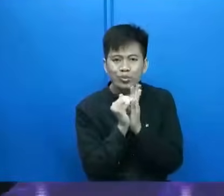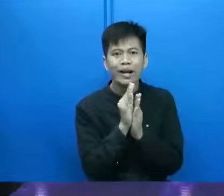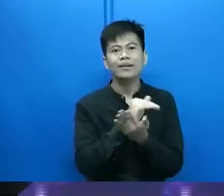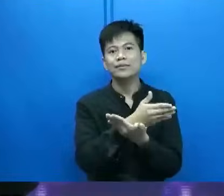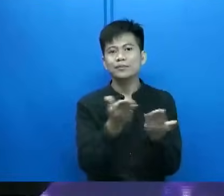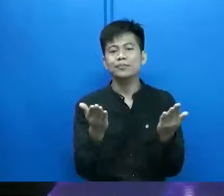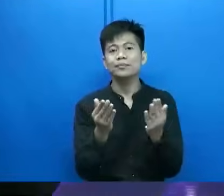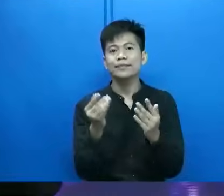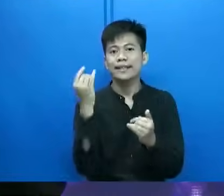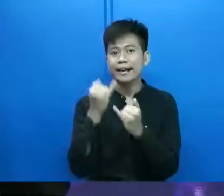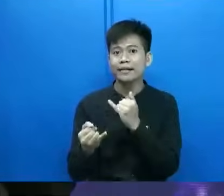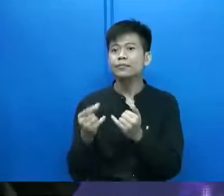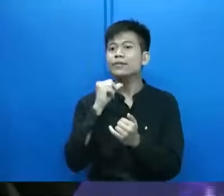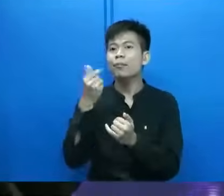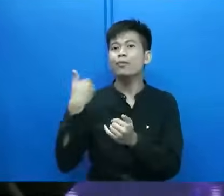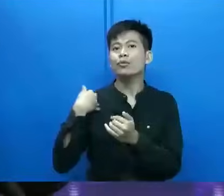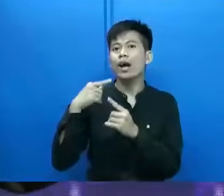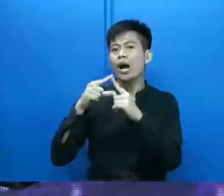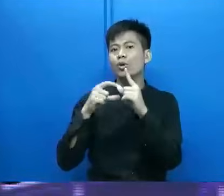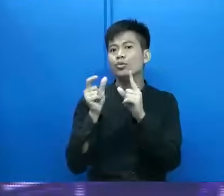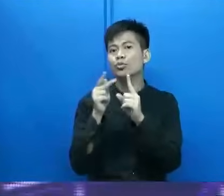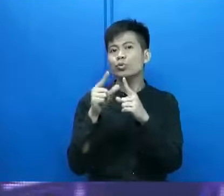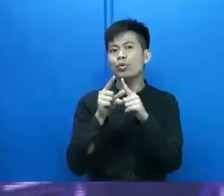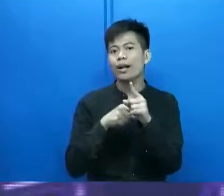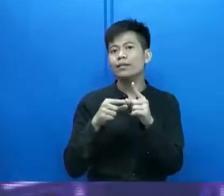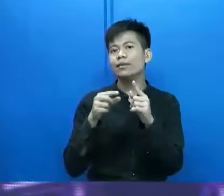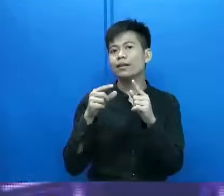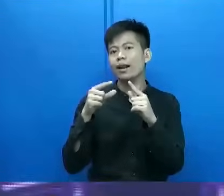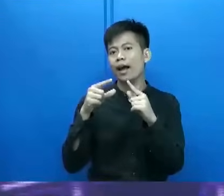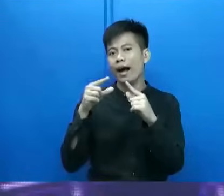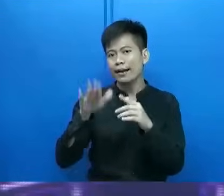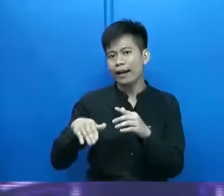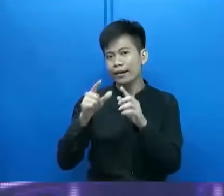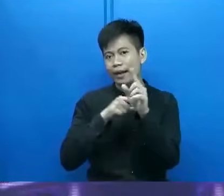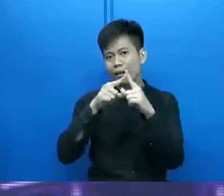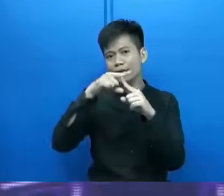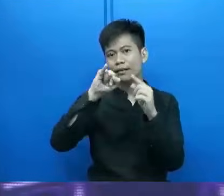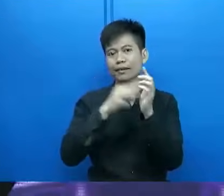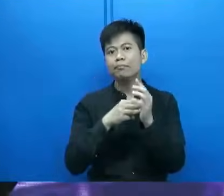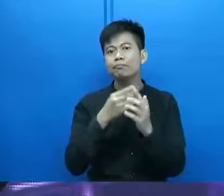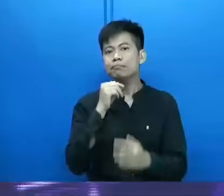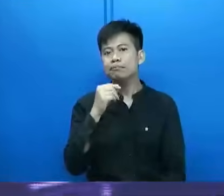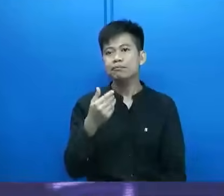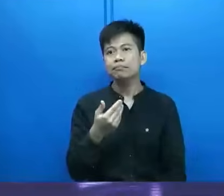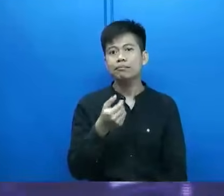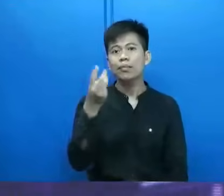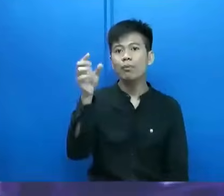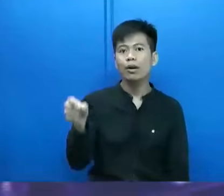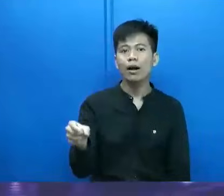siapa yang punya asuhan anak yatim? Angkat tangan. Yang punya asuhan anak yatim. Berapa orang?